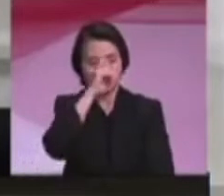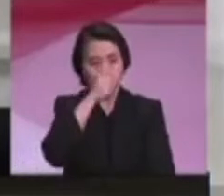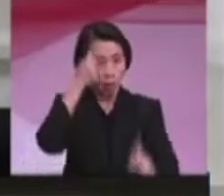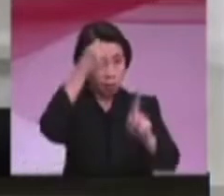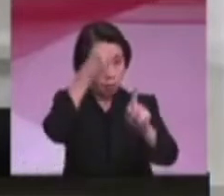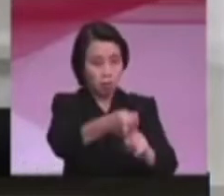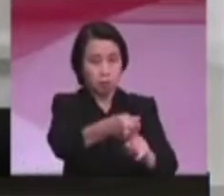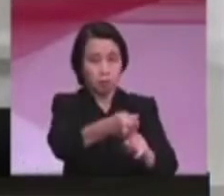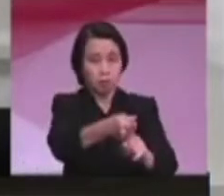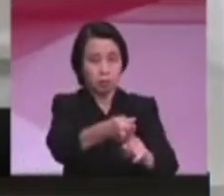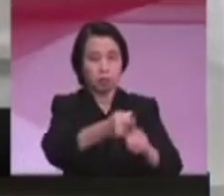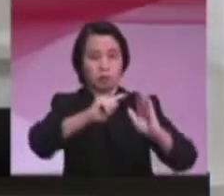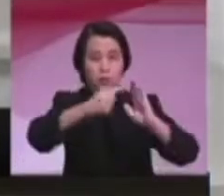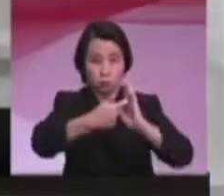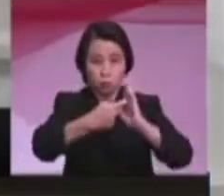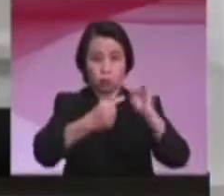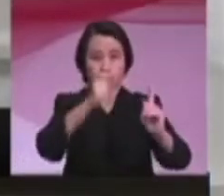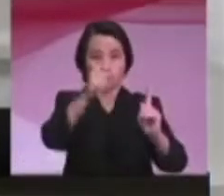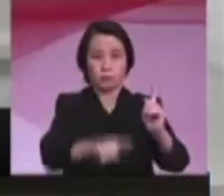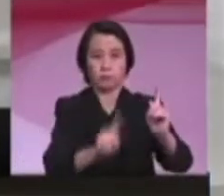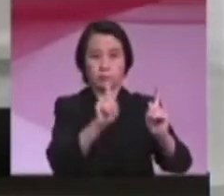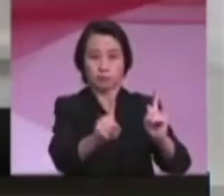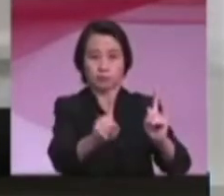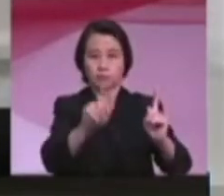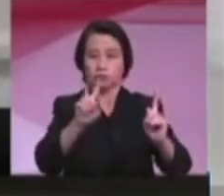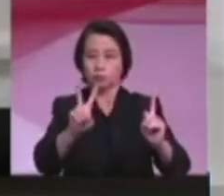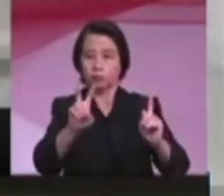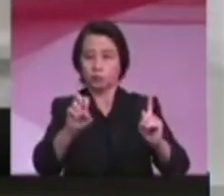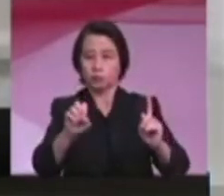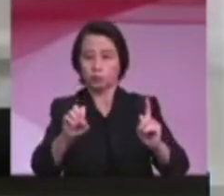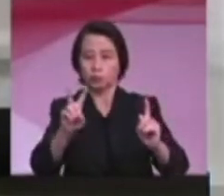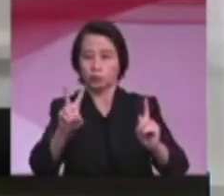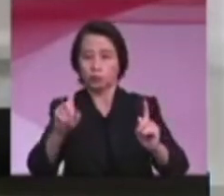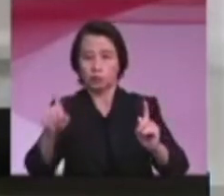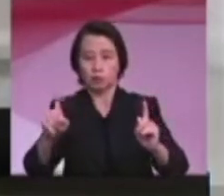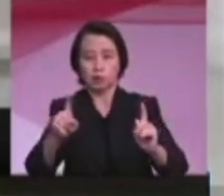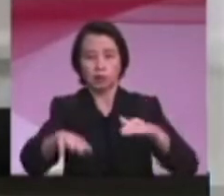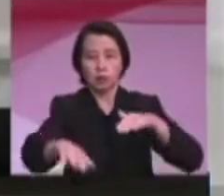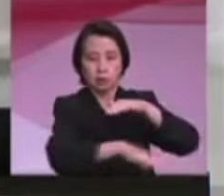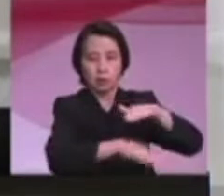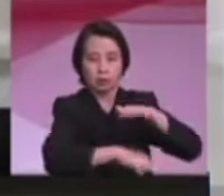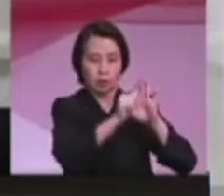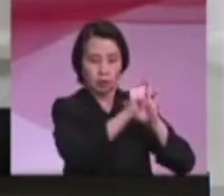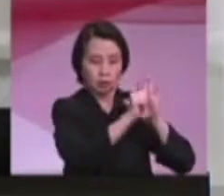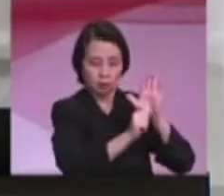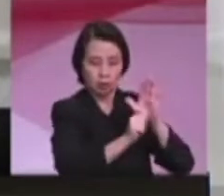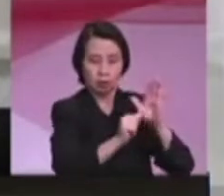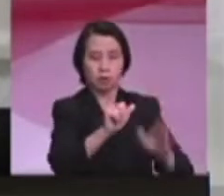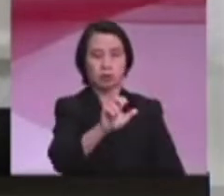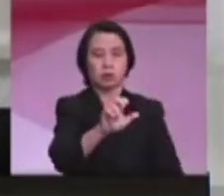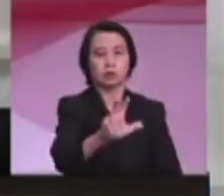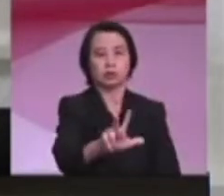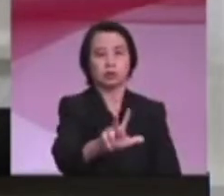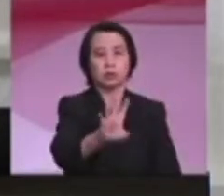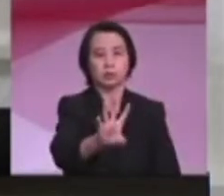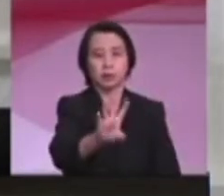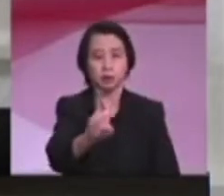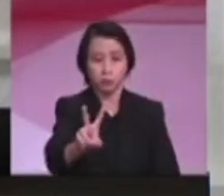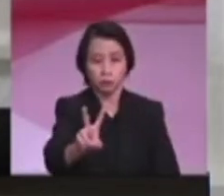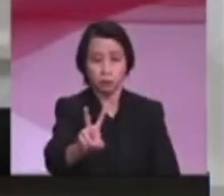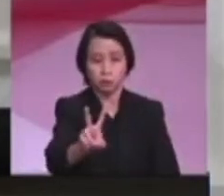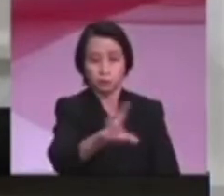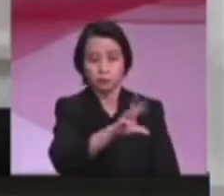ini bermula 1 Januari 2021 di bawah Akta 342, di mana majikan